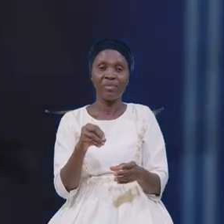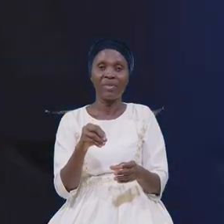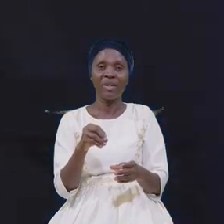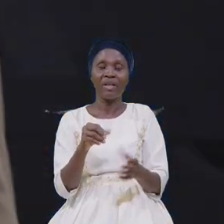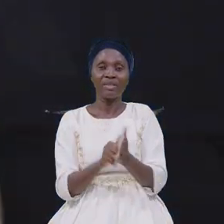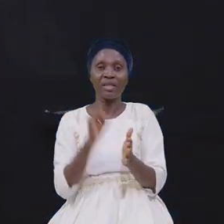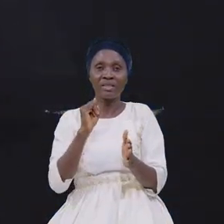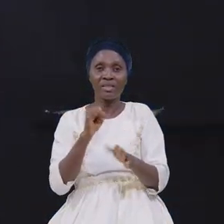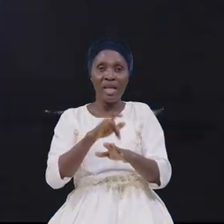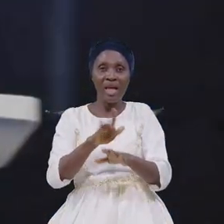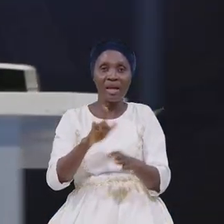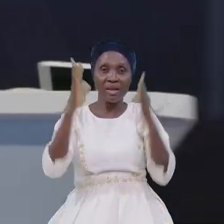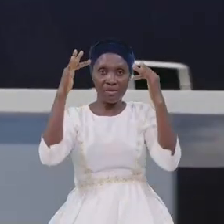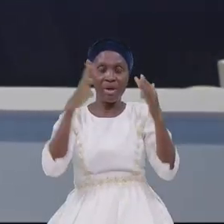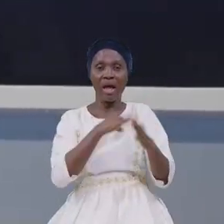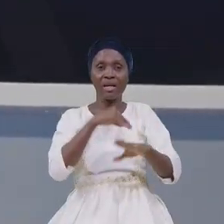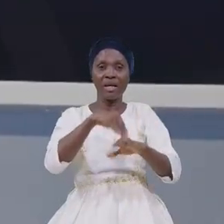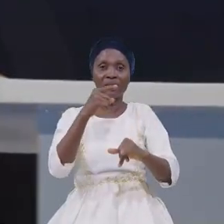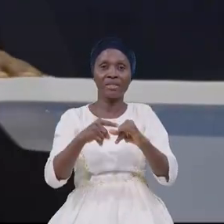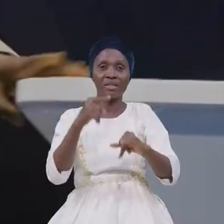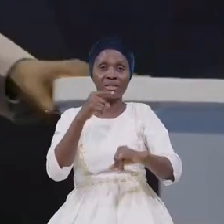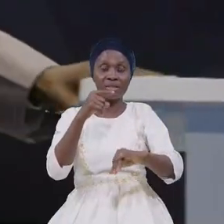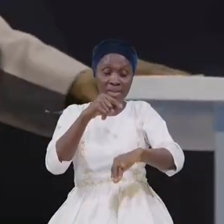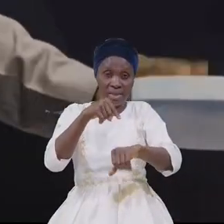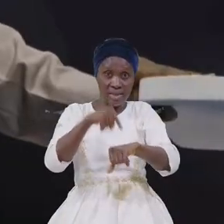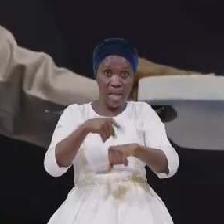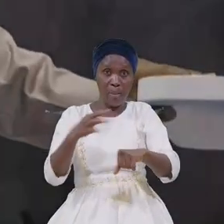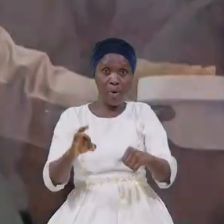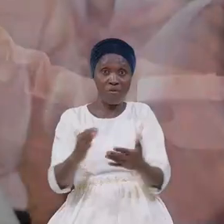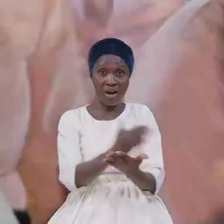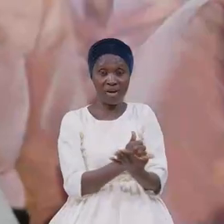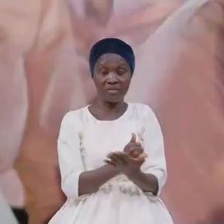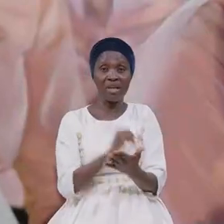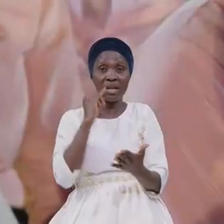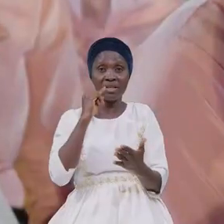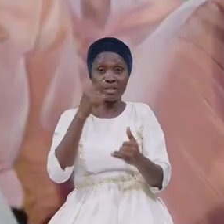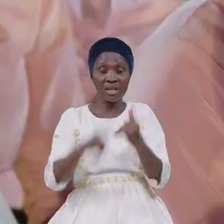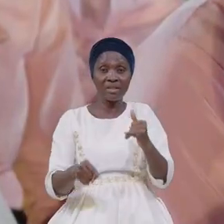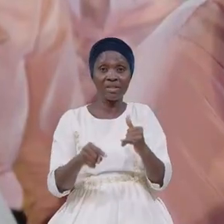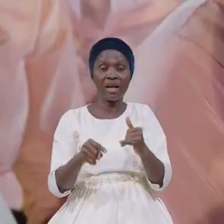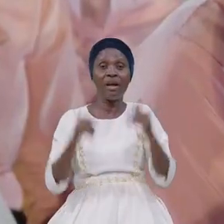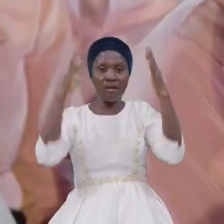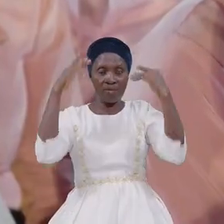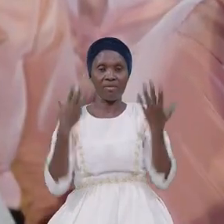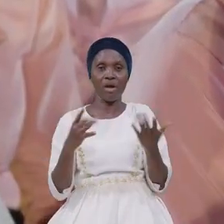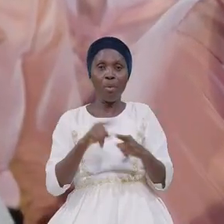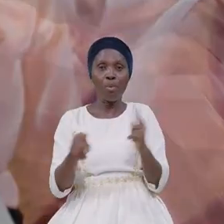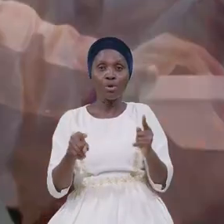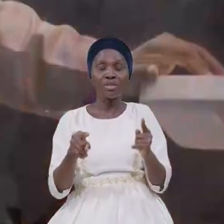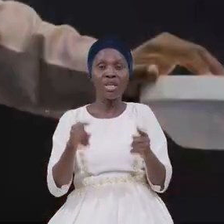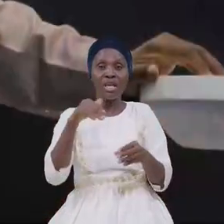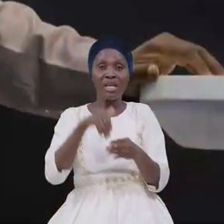première saison. Et au temps de la moisson, il y a la pluie de l'arrière-saison. Mais l'application à votre vie personnelle,